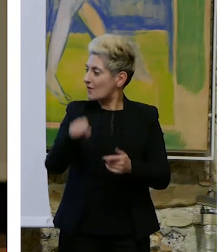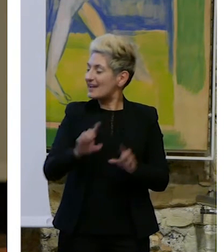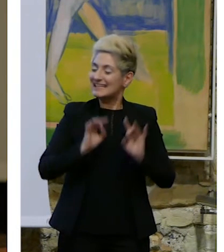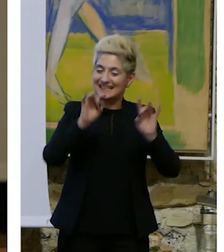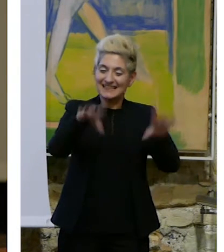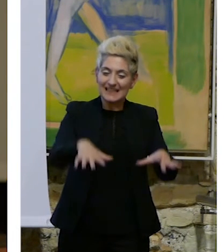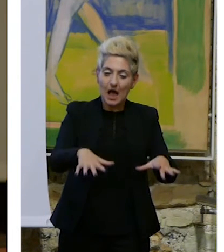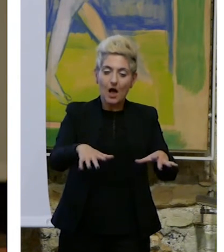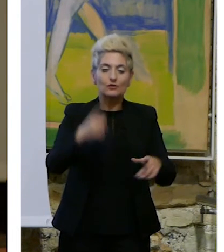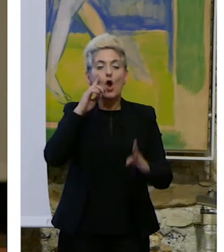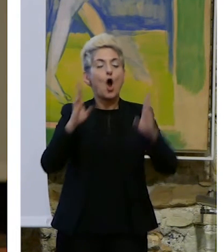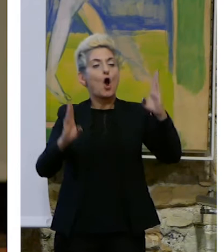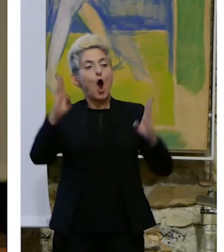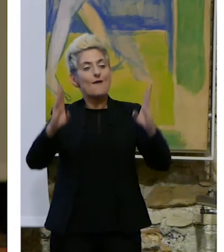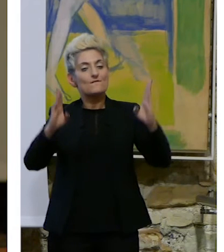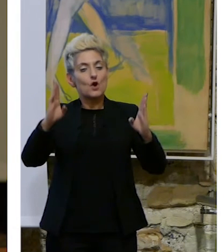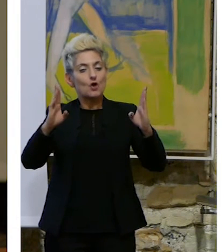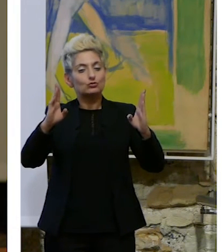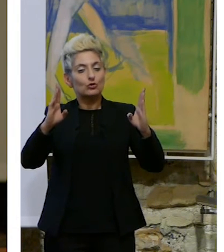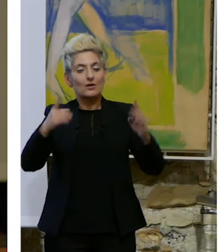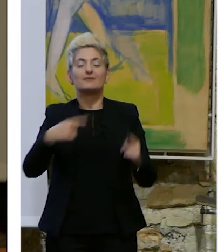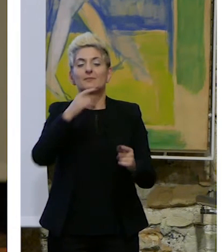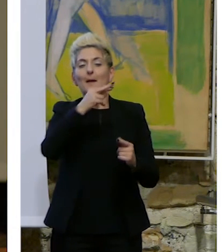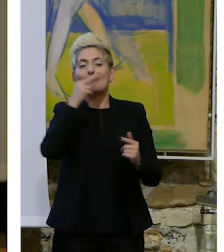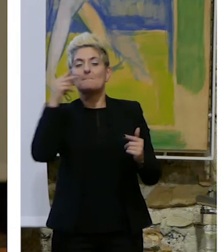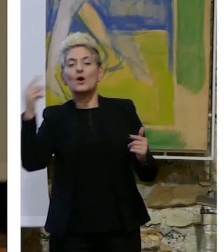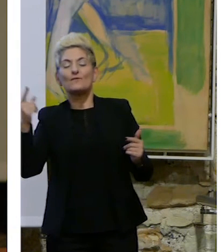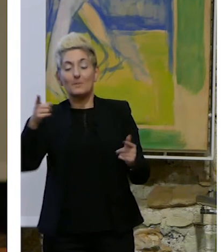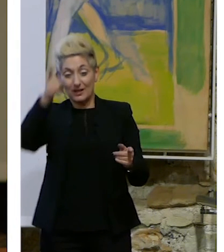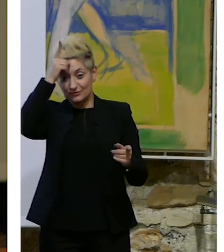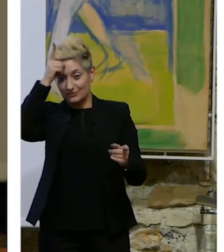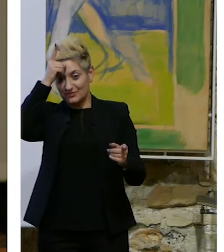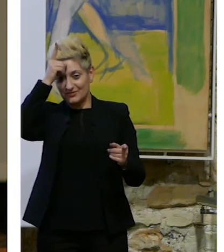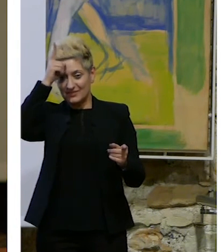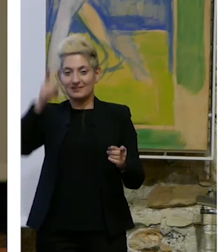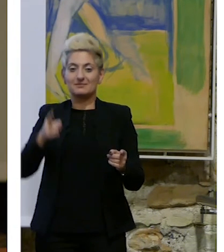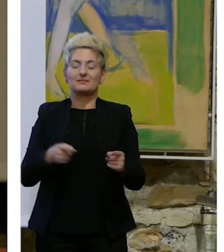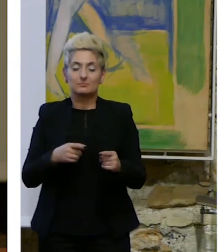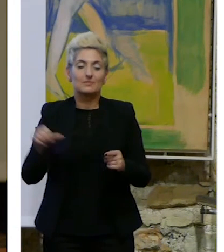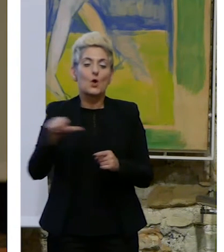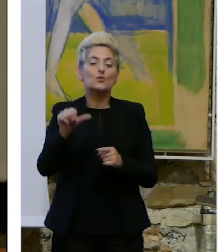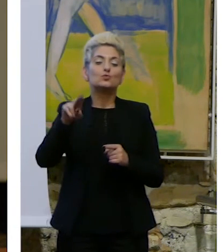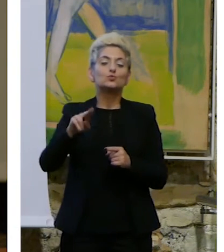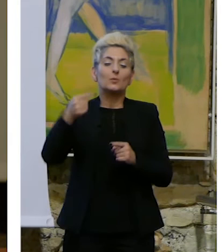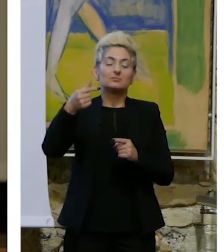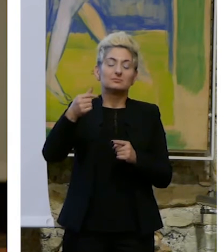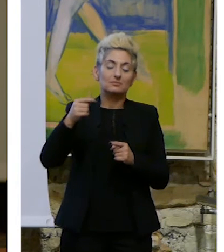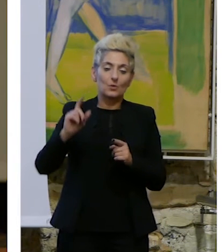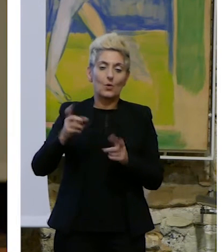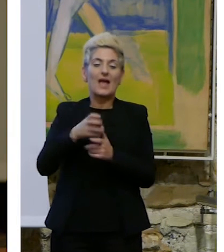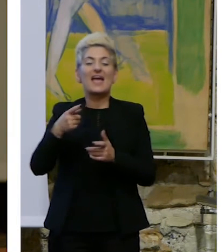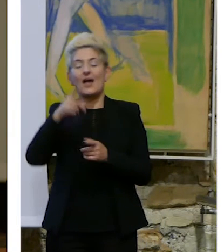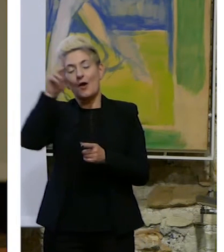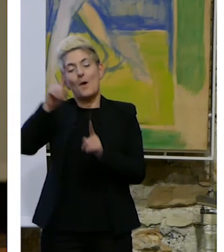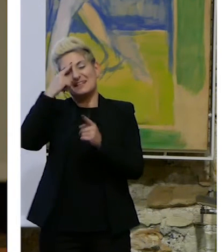sala dove c'è il confronto fra il profumo germanico della choucroute e il profumo